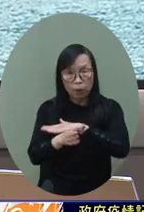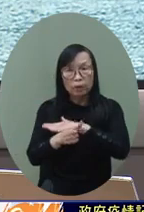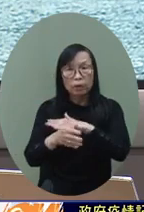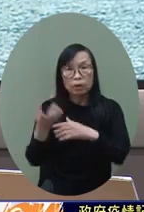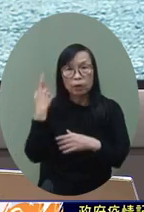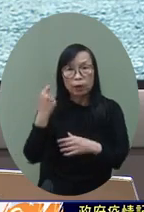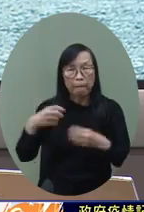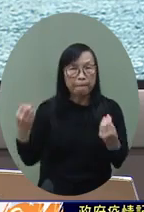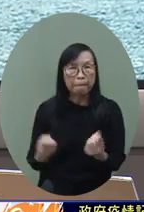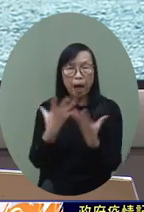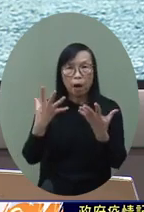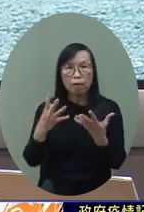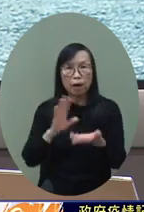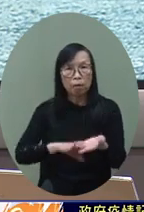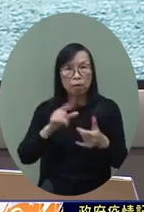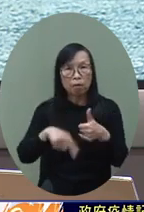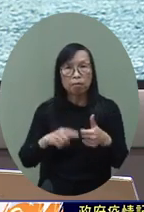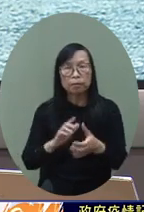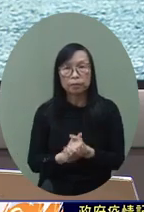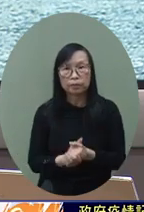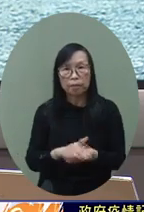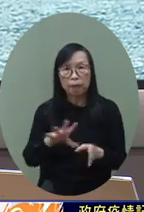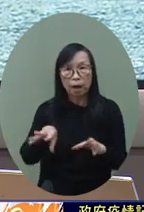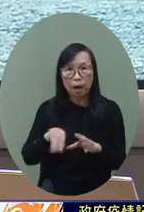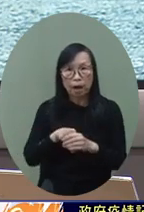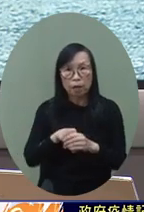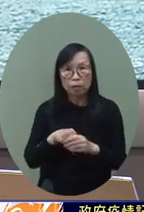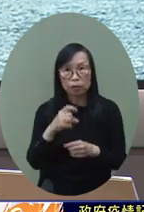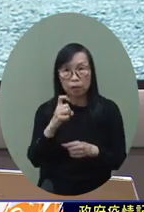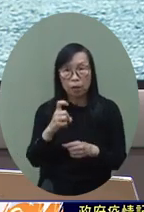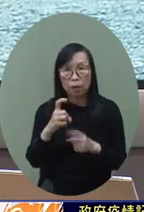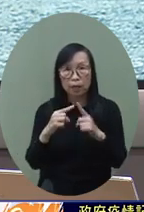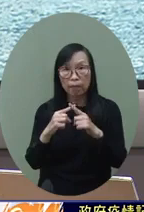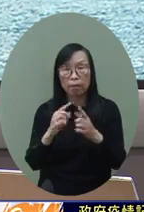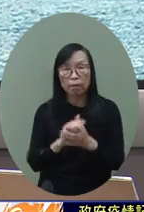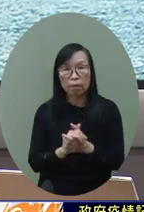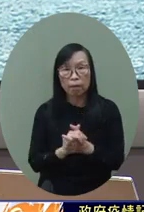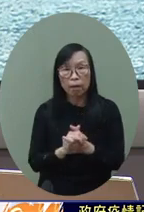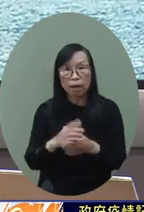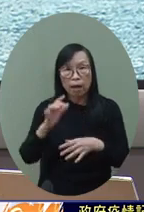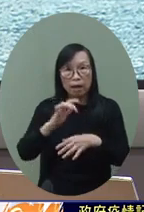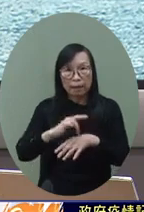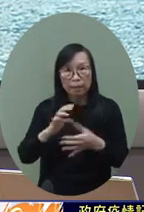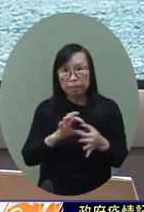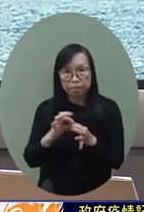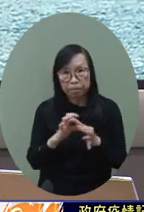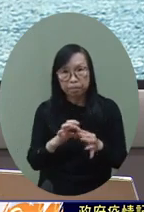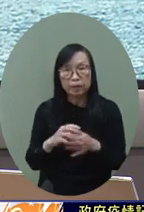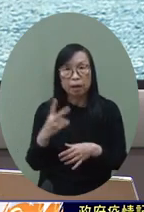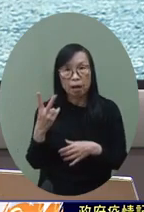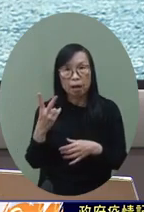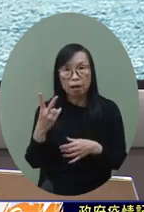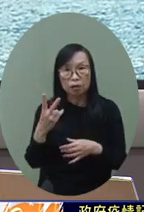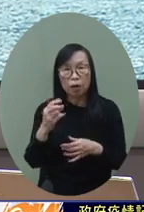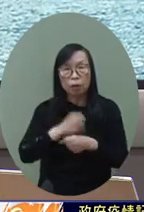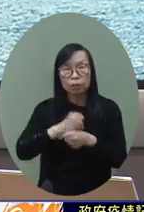最近個爆發嘅相關個案咯。咁都包括咗9名係佢哋嘅緊密接觸者啦，同埋2名員